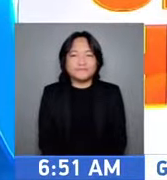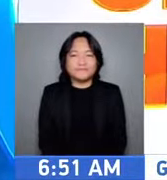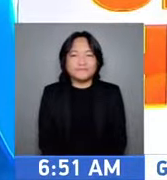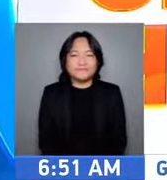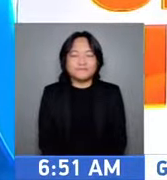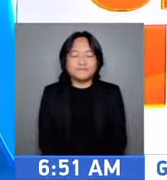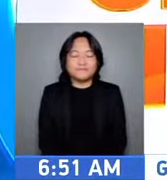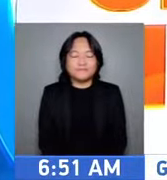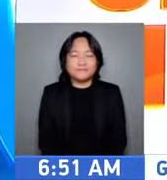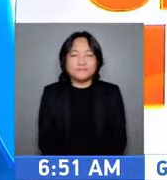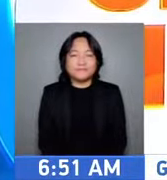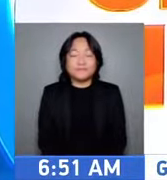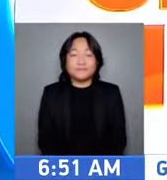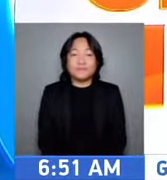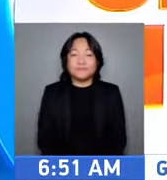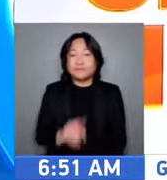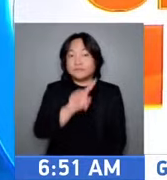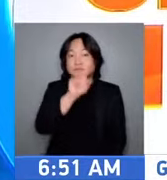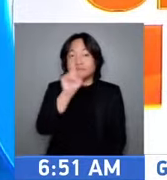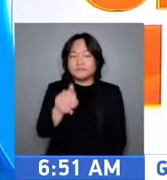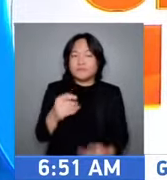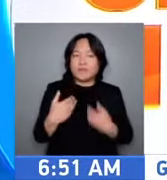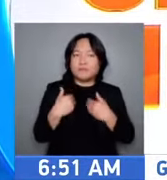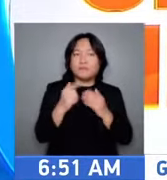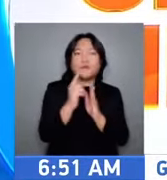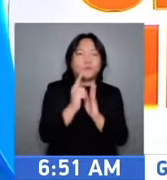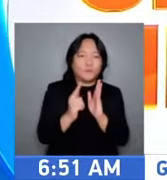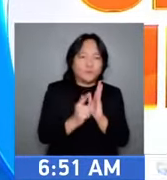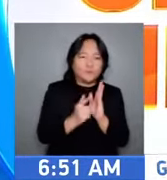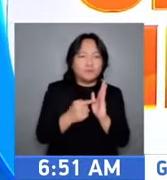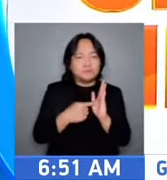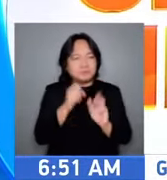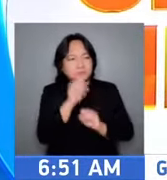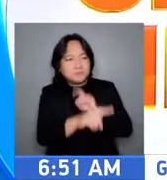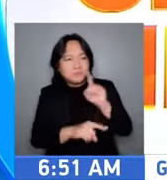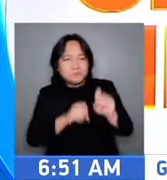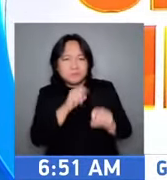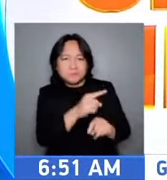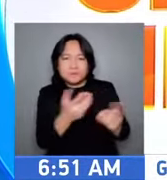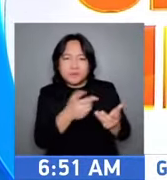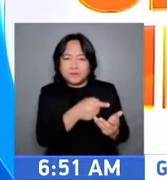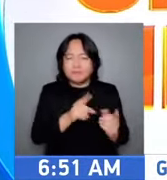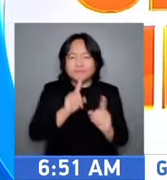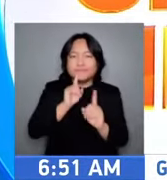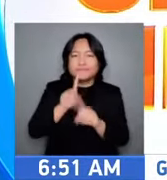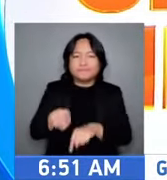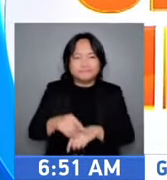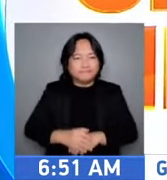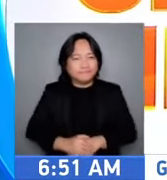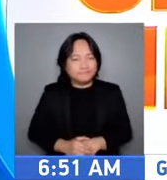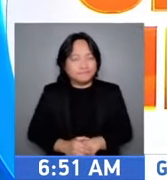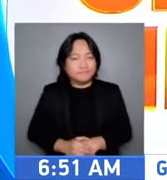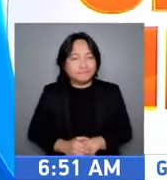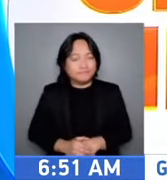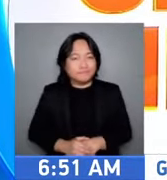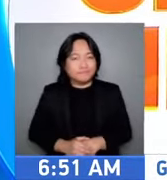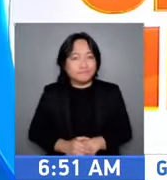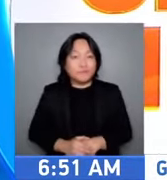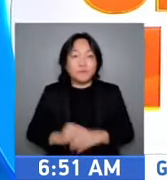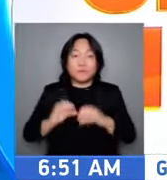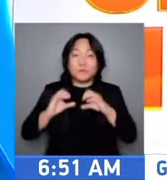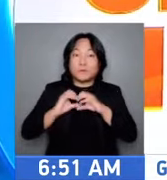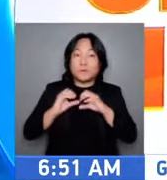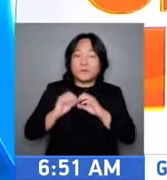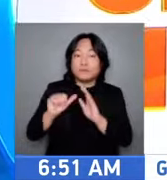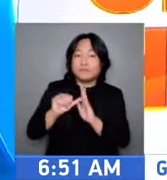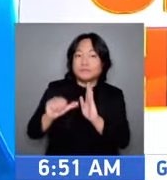Ang mga tanong sa batas, bibigyang kasagutan, magtanong lang dahil always at your service ang inyong kapuso sa batas. Attorney Gabby Concepcion, happy